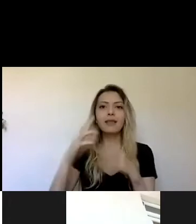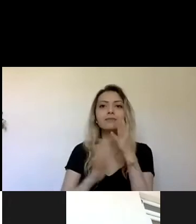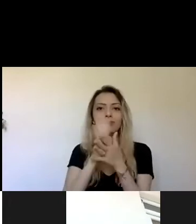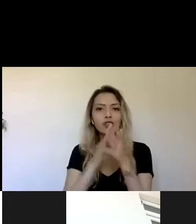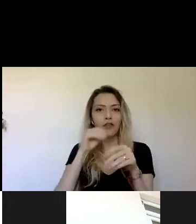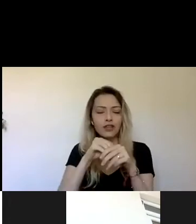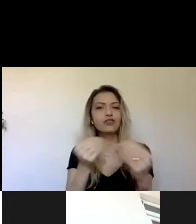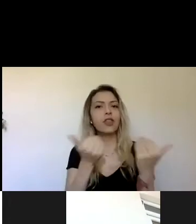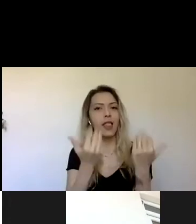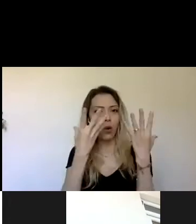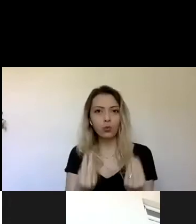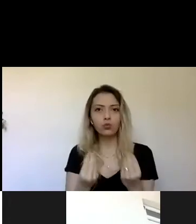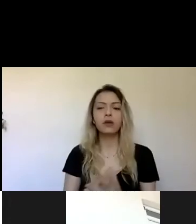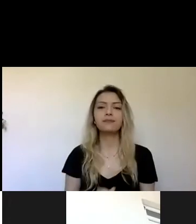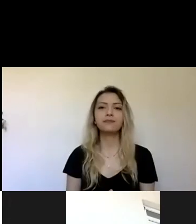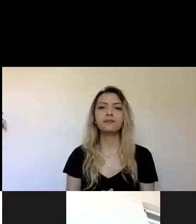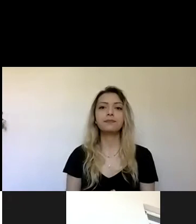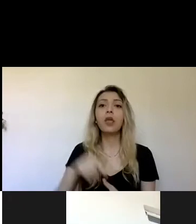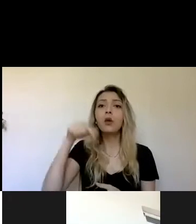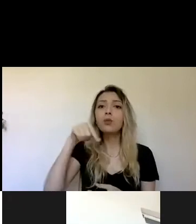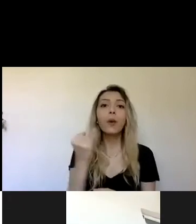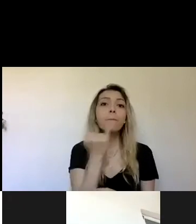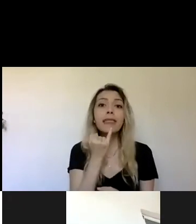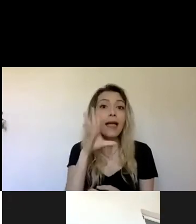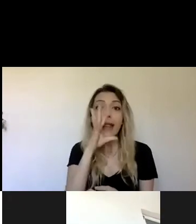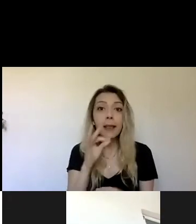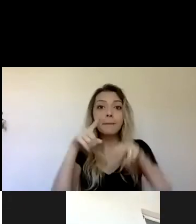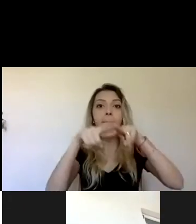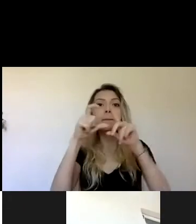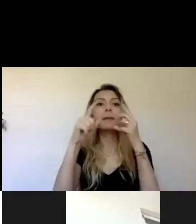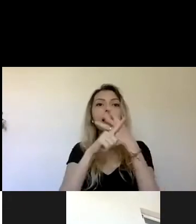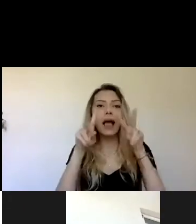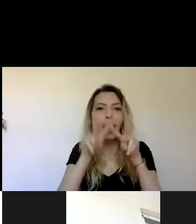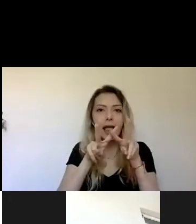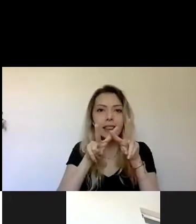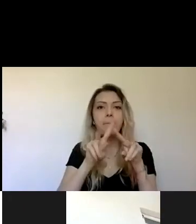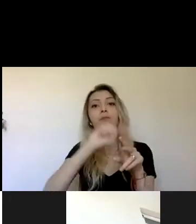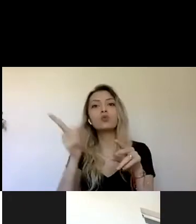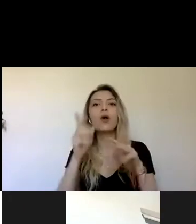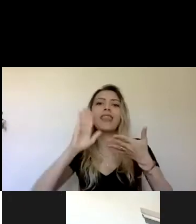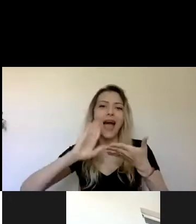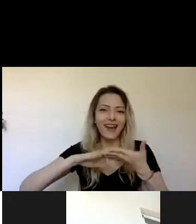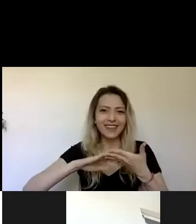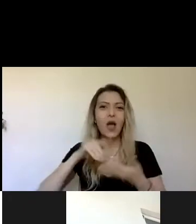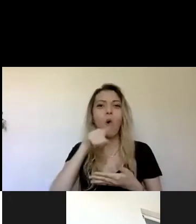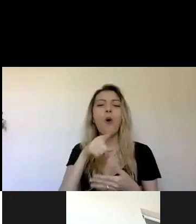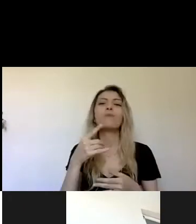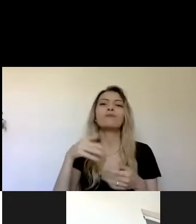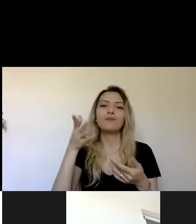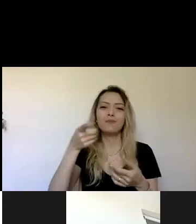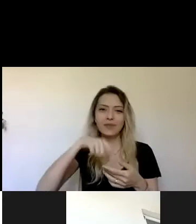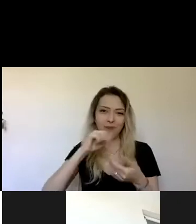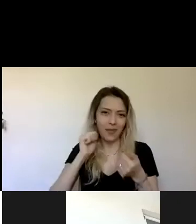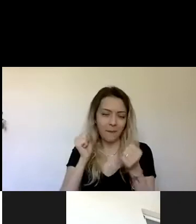yardımcı olacak. Bugünkü konuğumuzsa Adem Arkadaş, Etkiniz ekibinden biri. Adem Arkadaş, Etkiniz